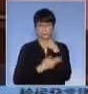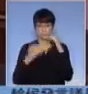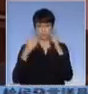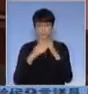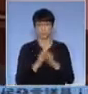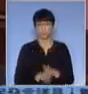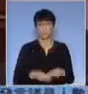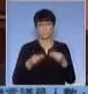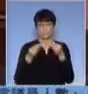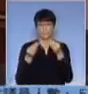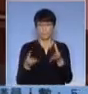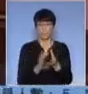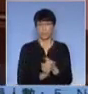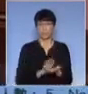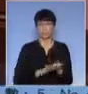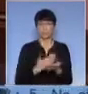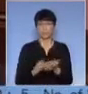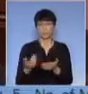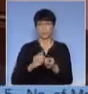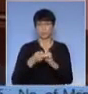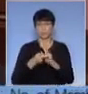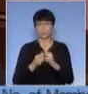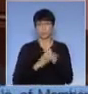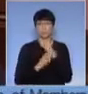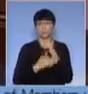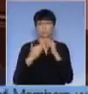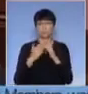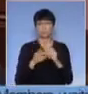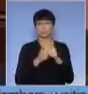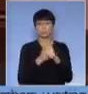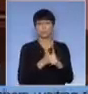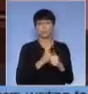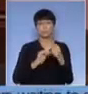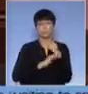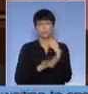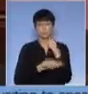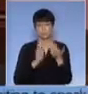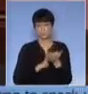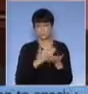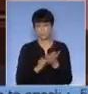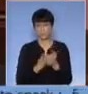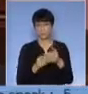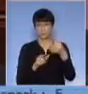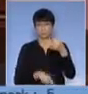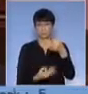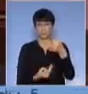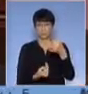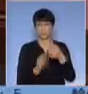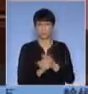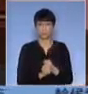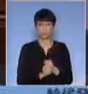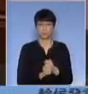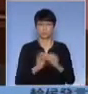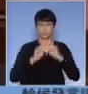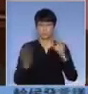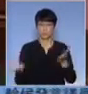但是當然現在他代表律政司裏面說依法處理，但不要忘記那個3月30號的聲明出了之後，到